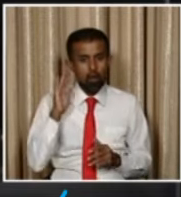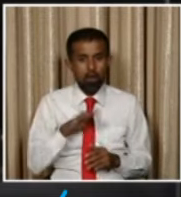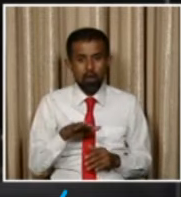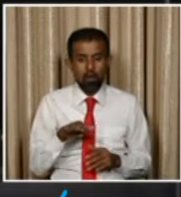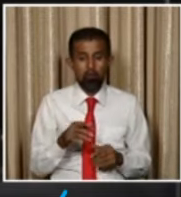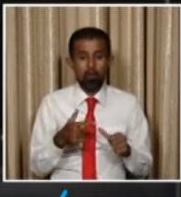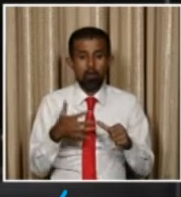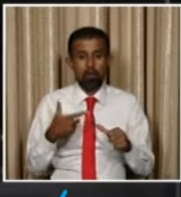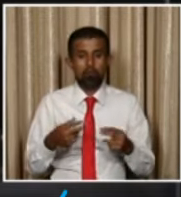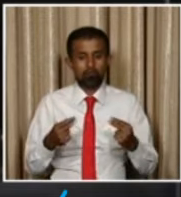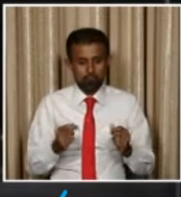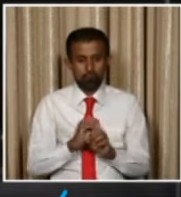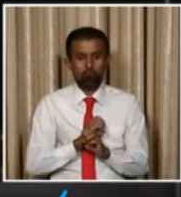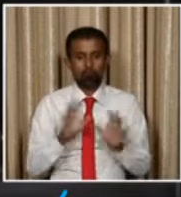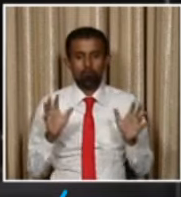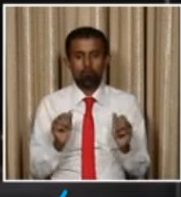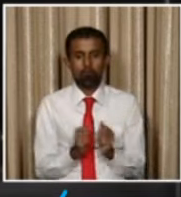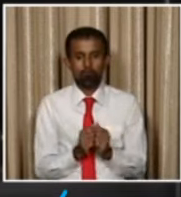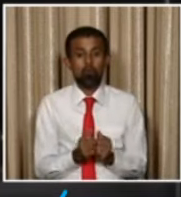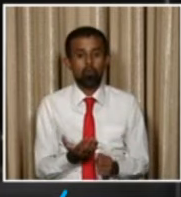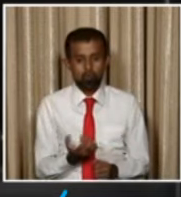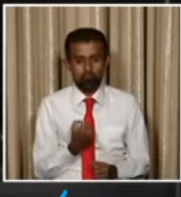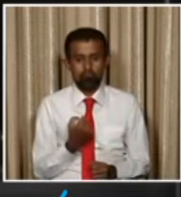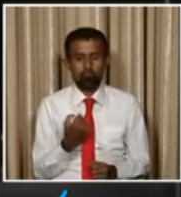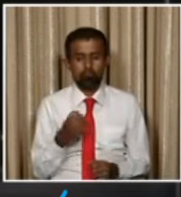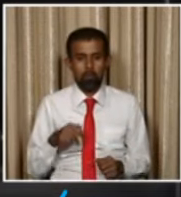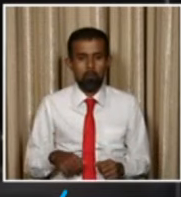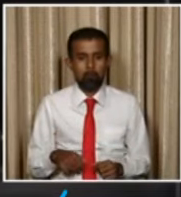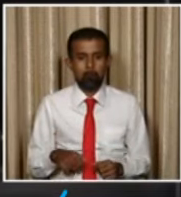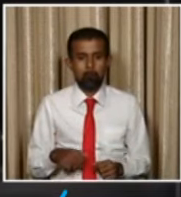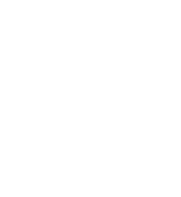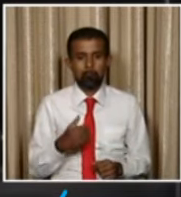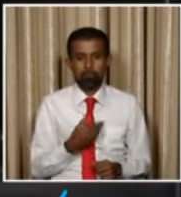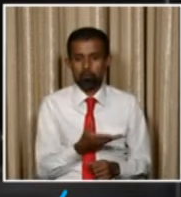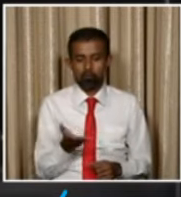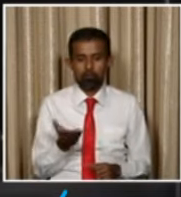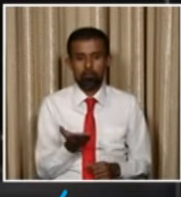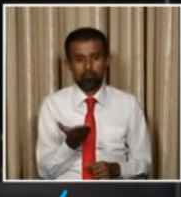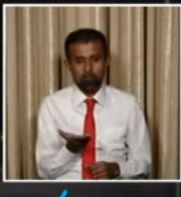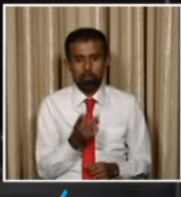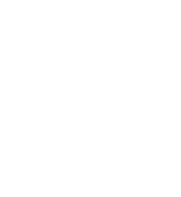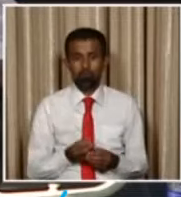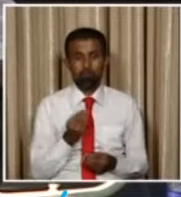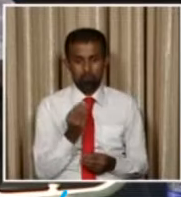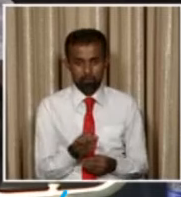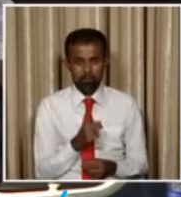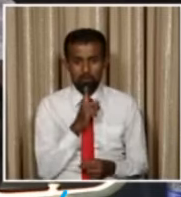பெறுபேறுகளை வெளியிட வேண்டும் என்று இந்த உயரிய சபையில் கல்வி அமைச்சுக்கும் அரசாங்கத்துக்கும் ஒரு வேண்டுகோளை